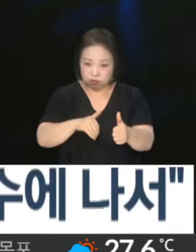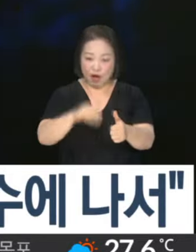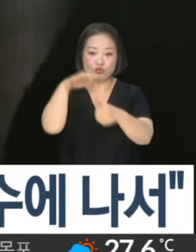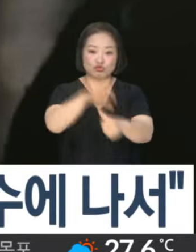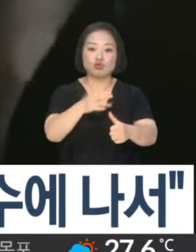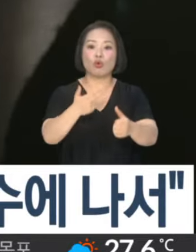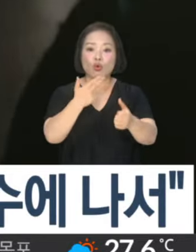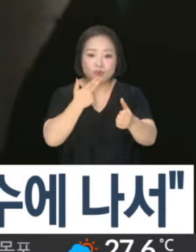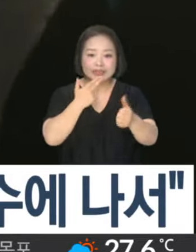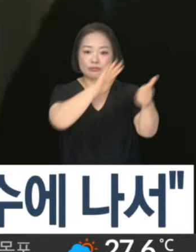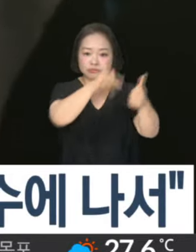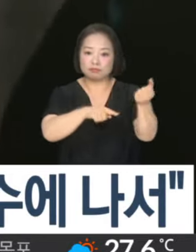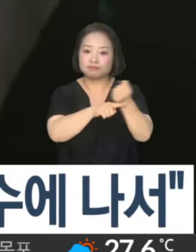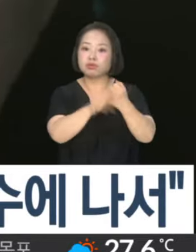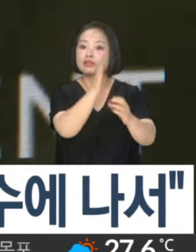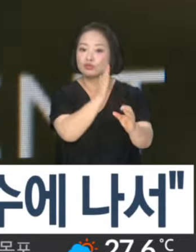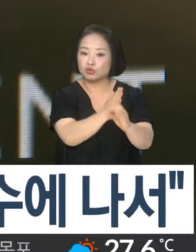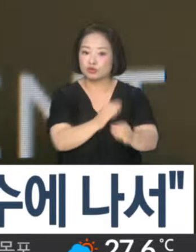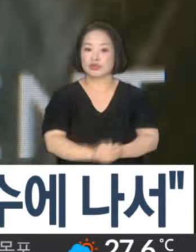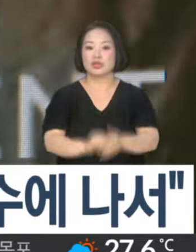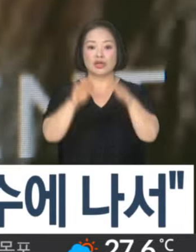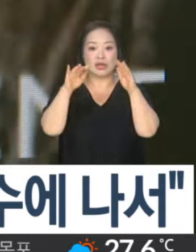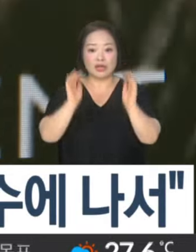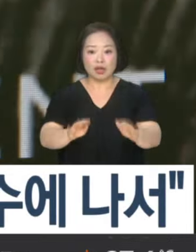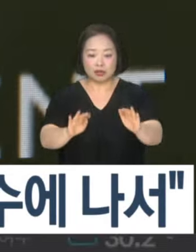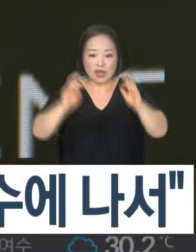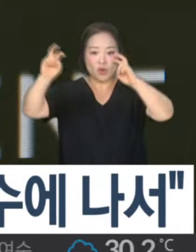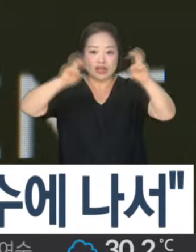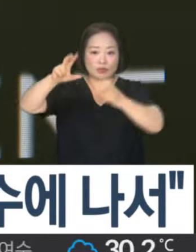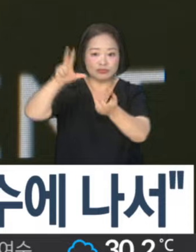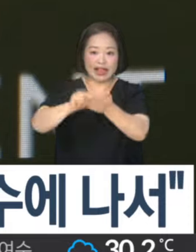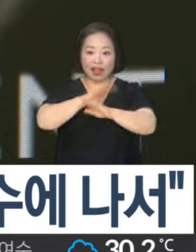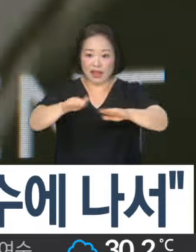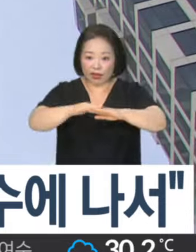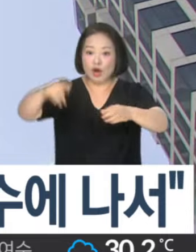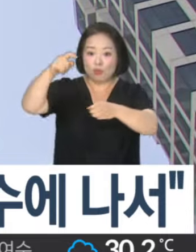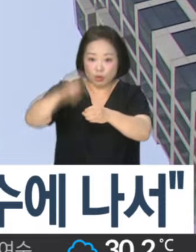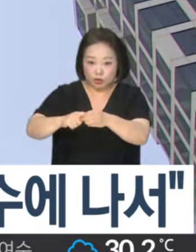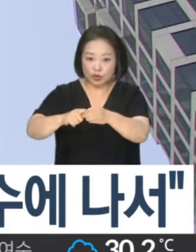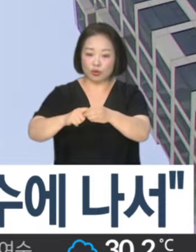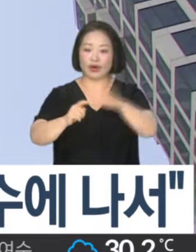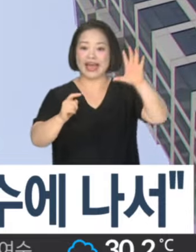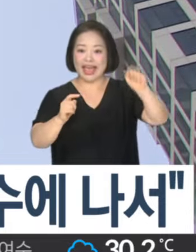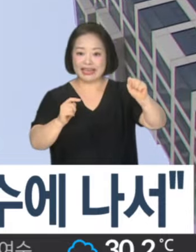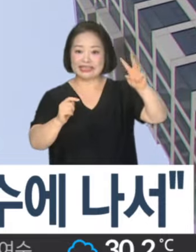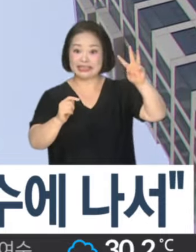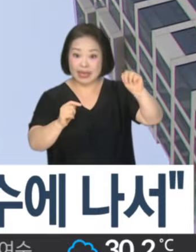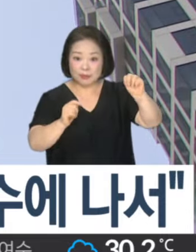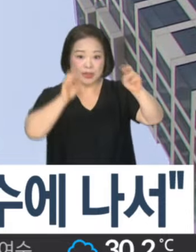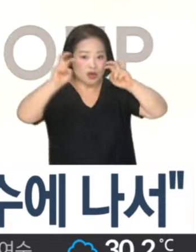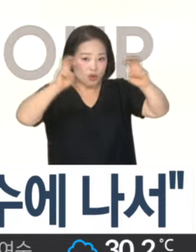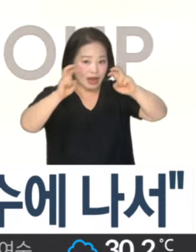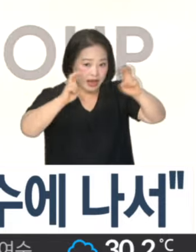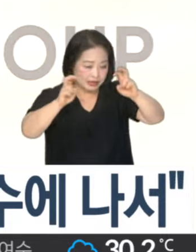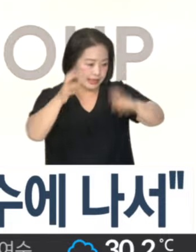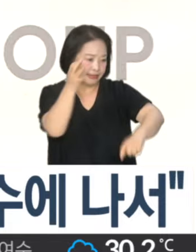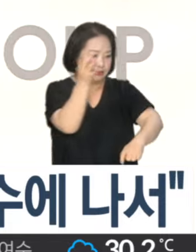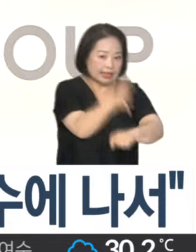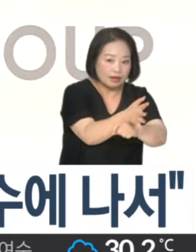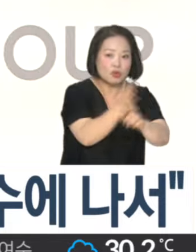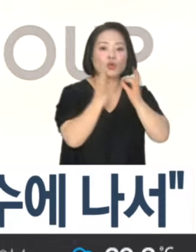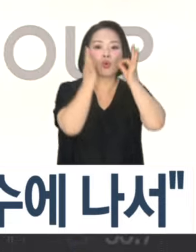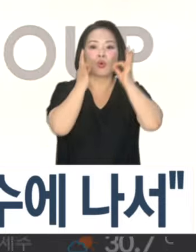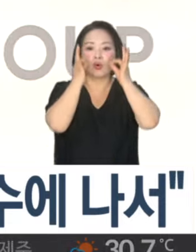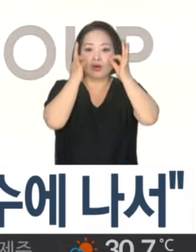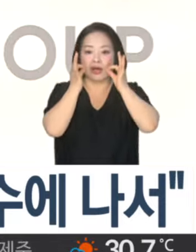검찰은 카카오그룹이 카카오엔터의 경영난을 타개하기 위해 현금성 자산이 풍부한 SM엔터 인수에 조직적으로 나선 것으로 보고